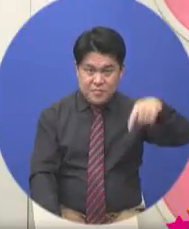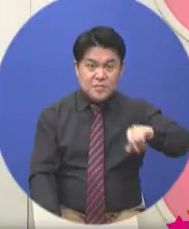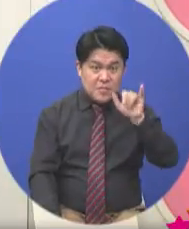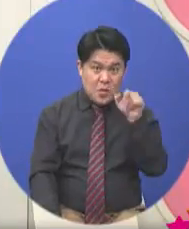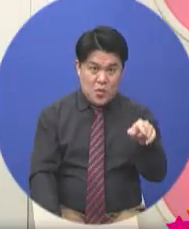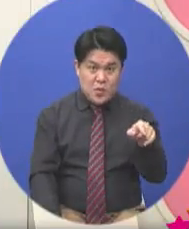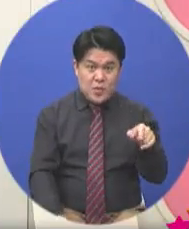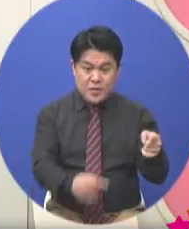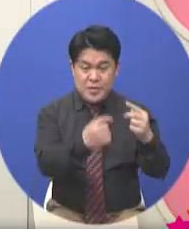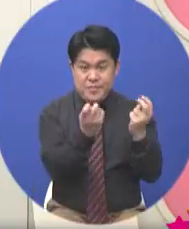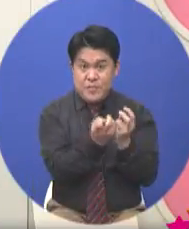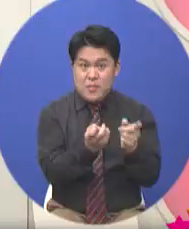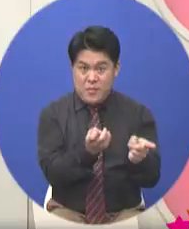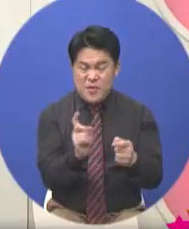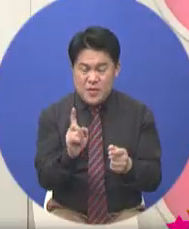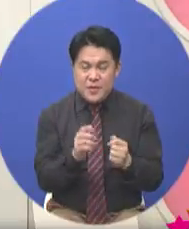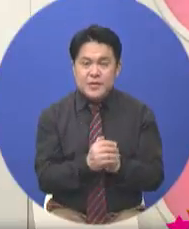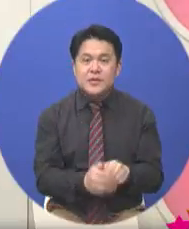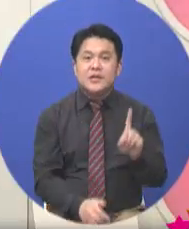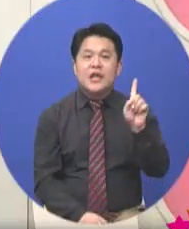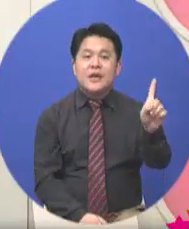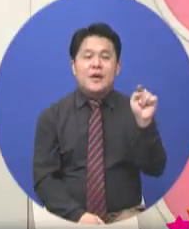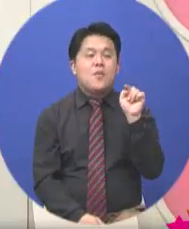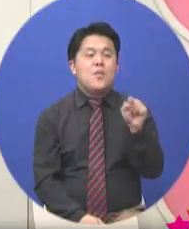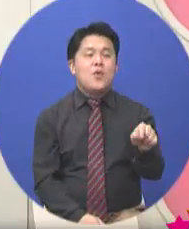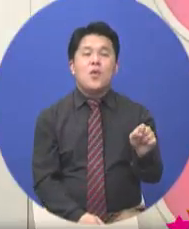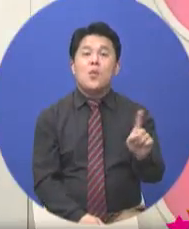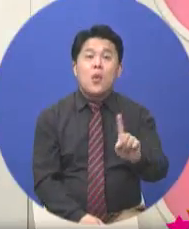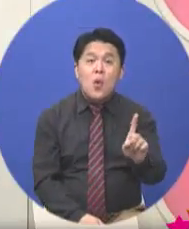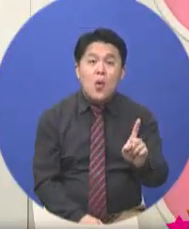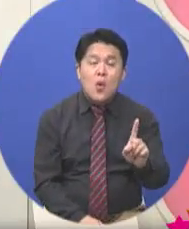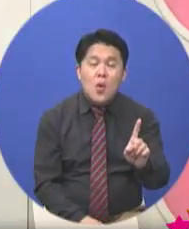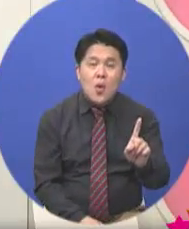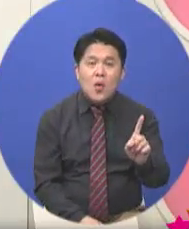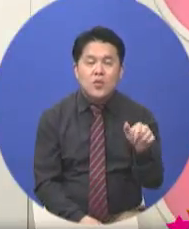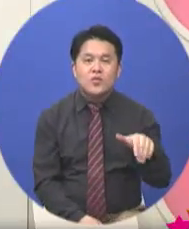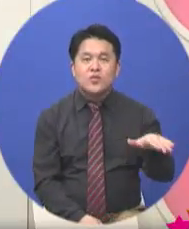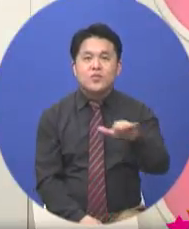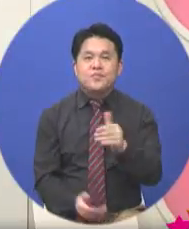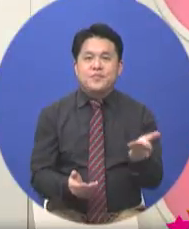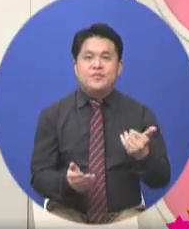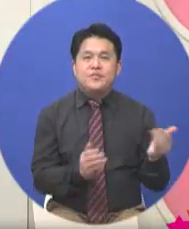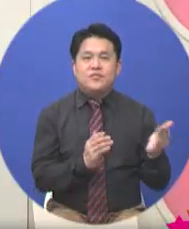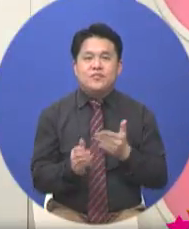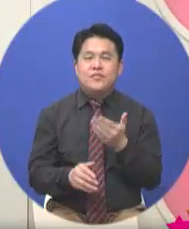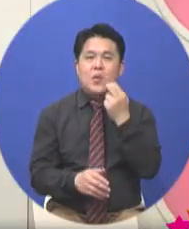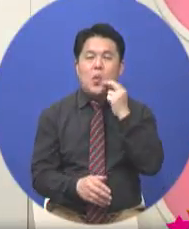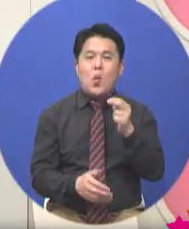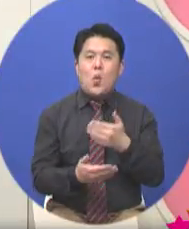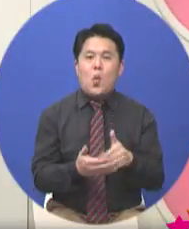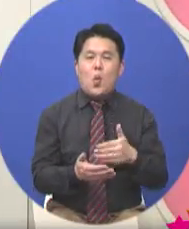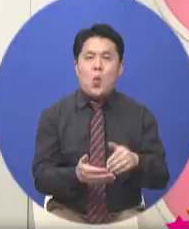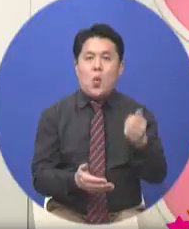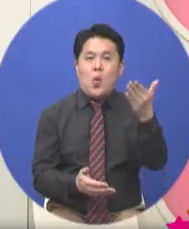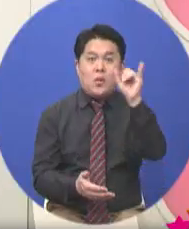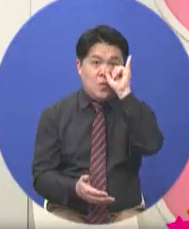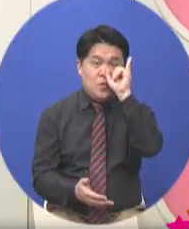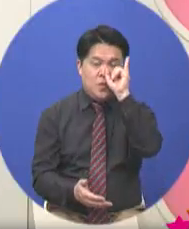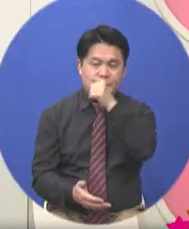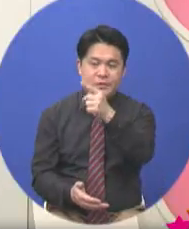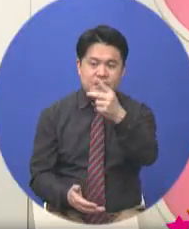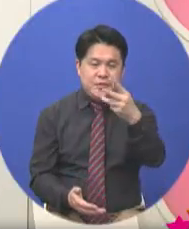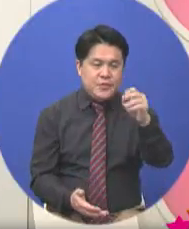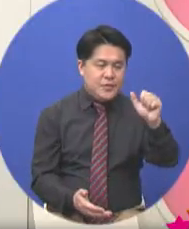참여하실 수 있습니다. 네. 1번 지정곡 노래 부르기는요. 네. 저희가 준비해놓은 9곡의 노래 중에서